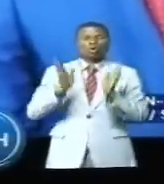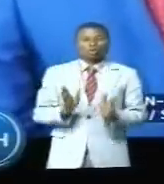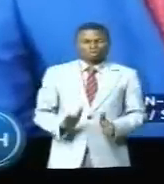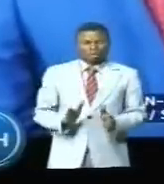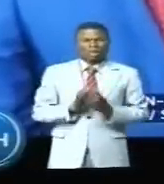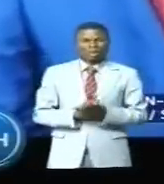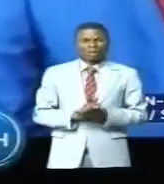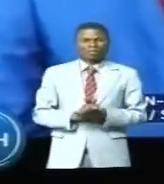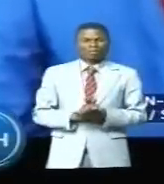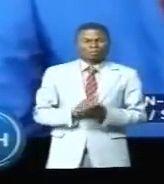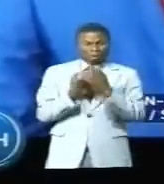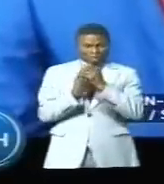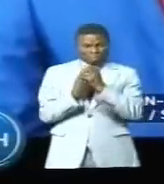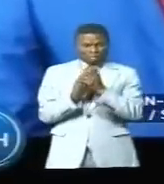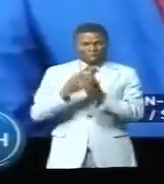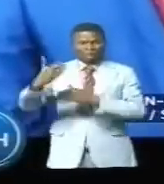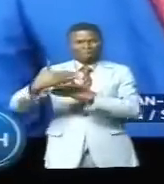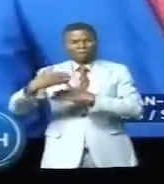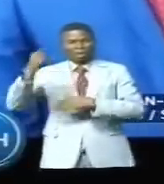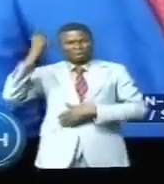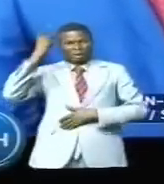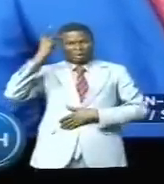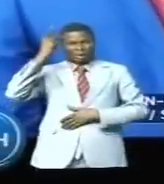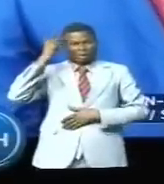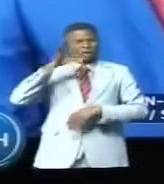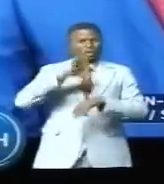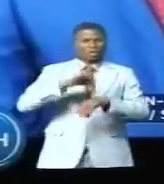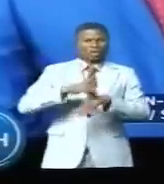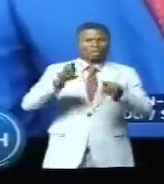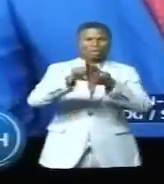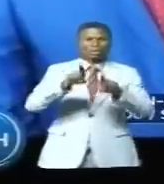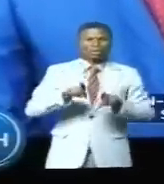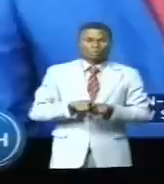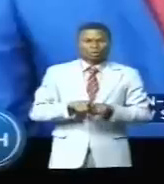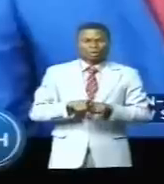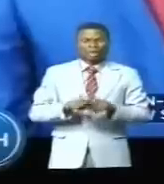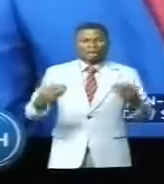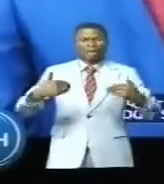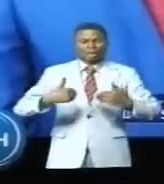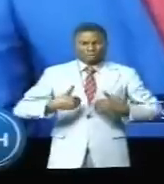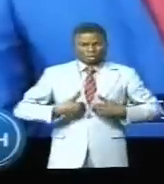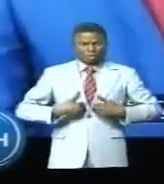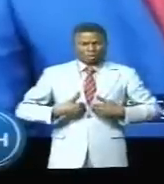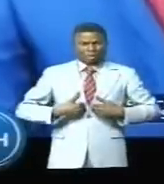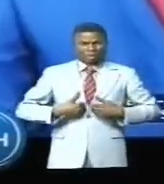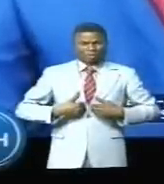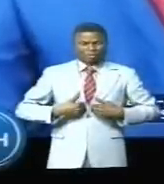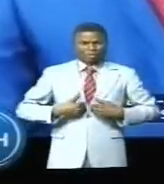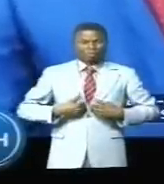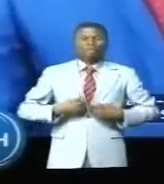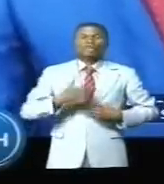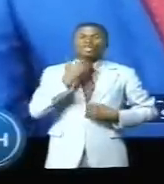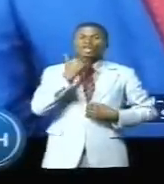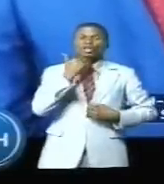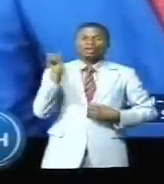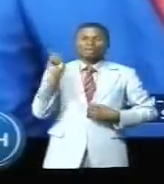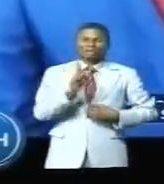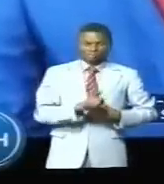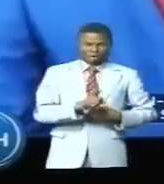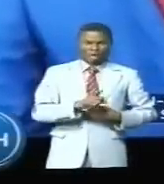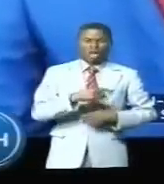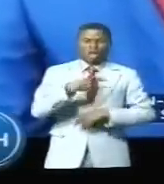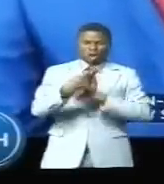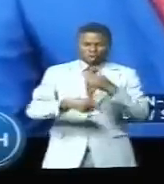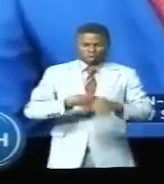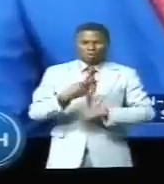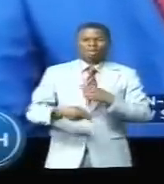d'être très proche de Kinshasa et a la chance aussi d'avoir eu déjà un investissement qui était en